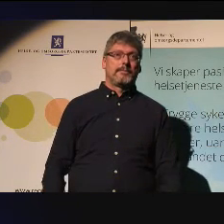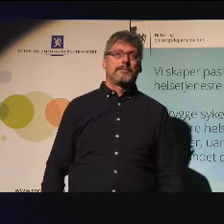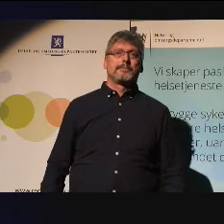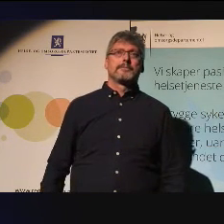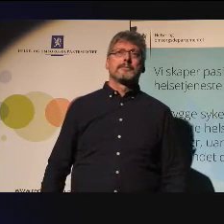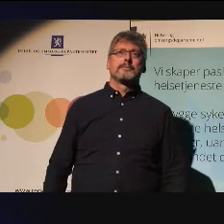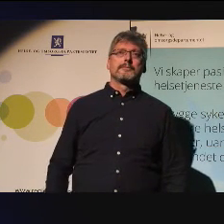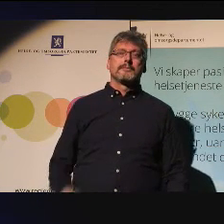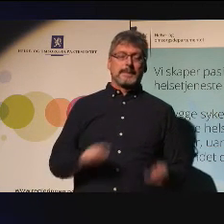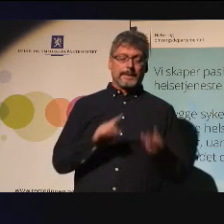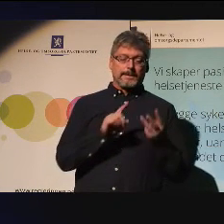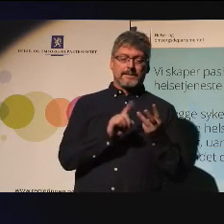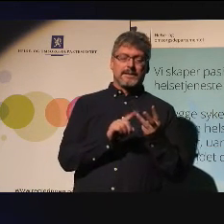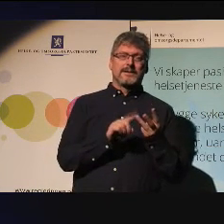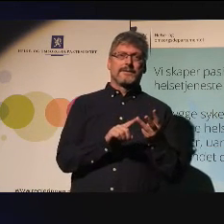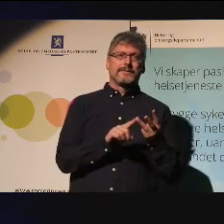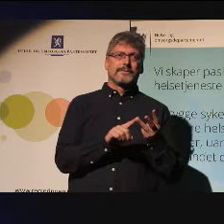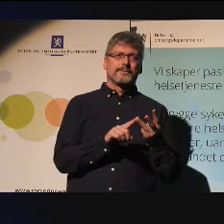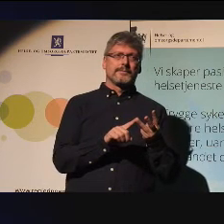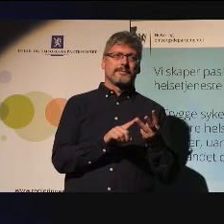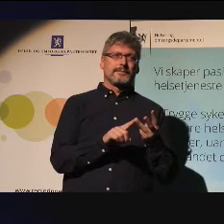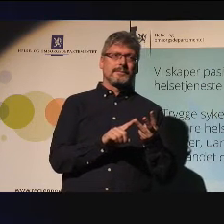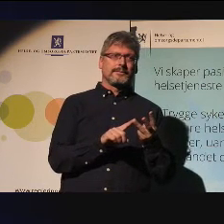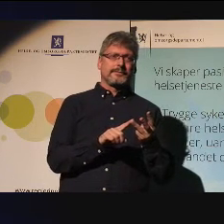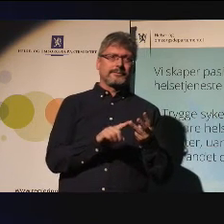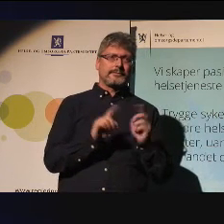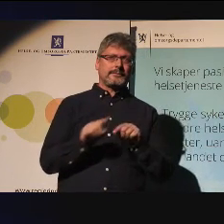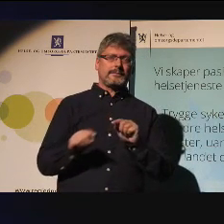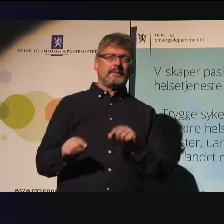Så det tredje verktøyet, som kompetanse.